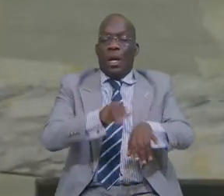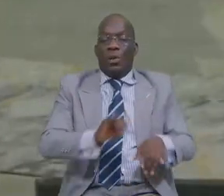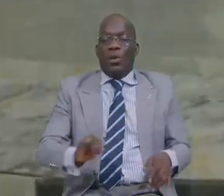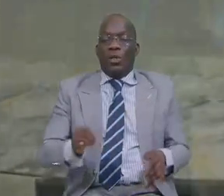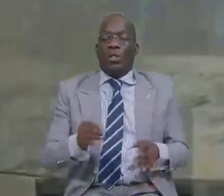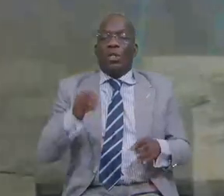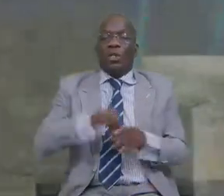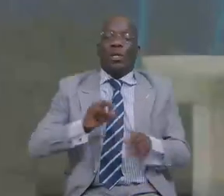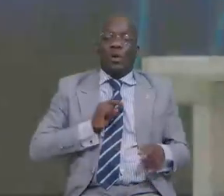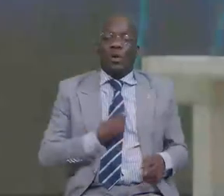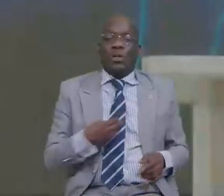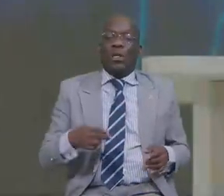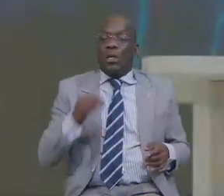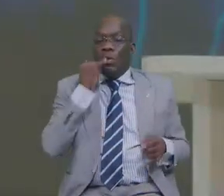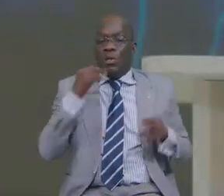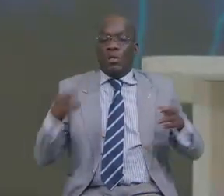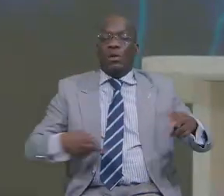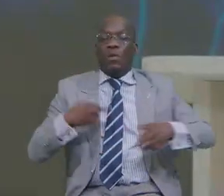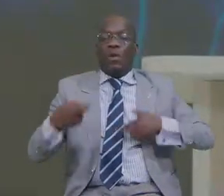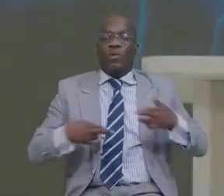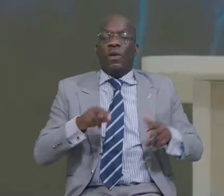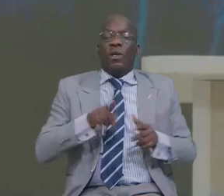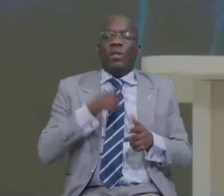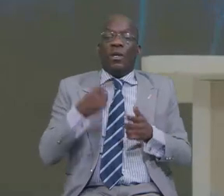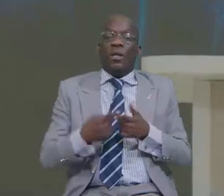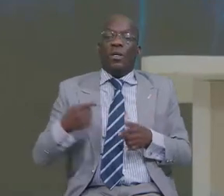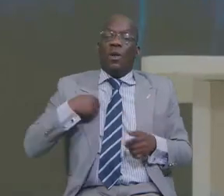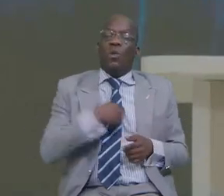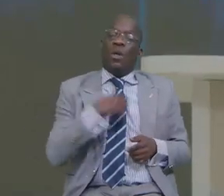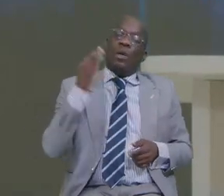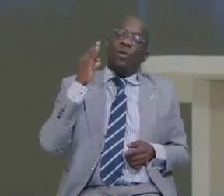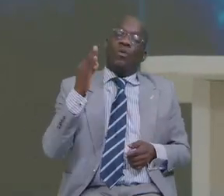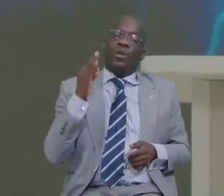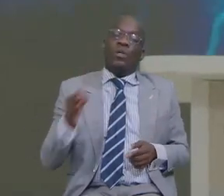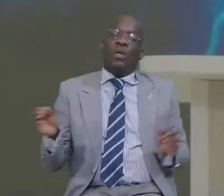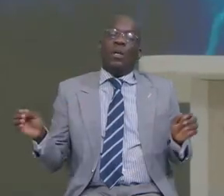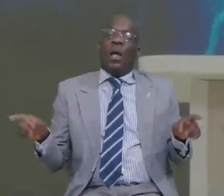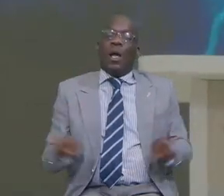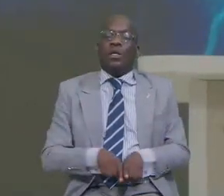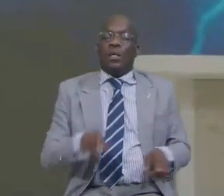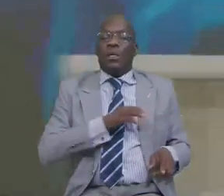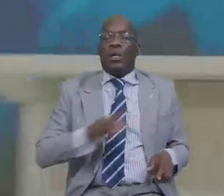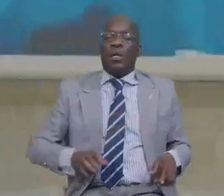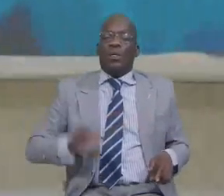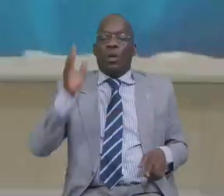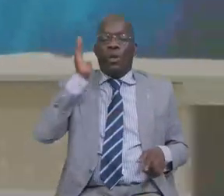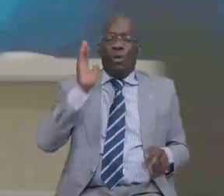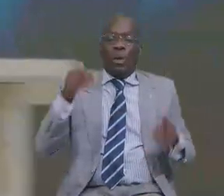et l'onction est ressuscitée, et nous prêchons comme Christ l'aurait